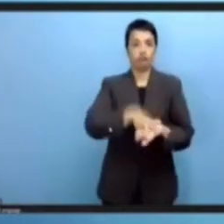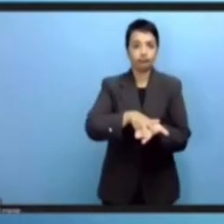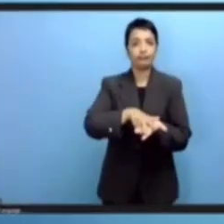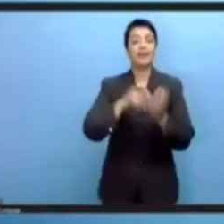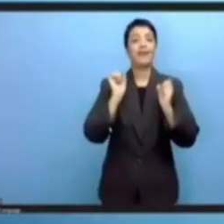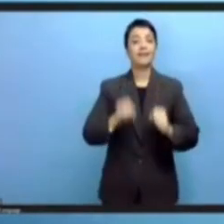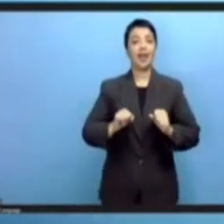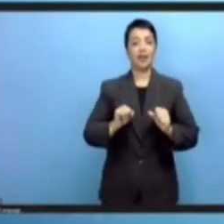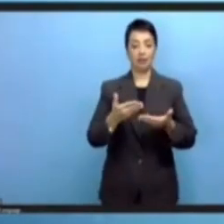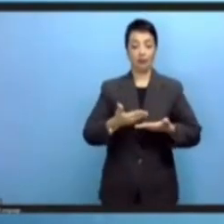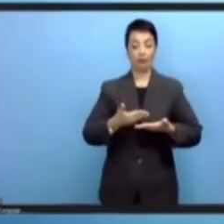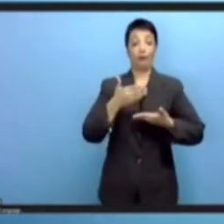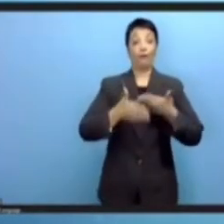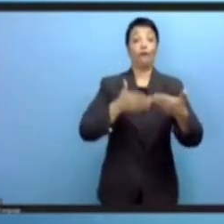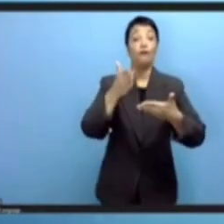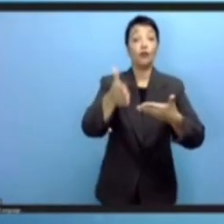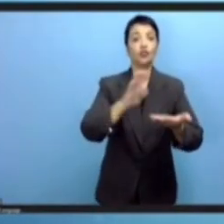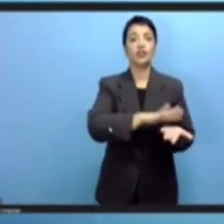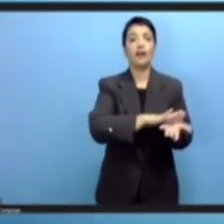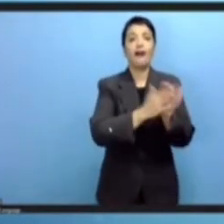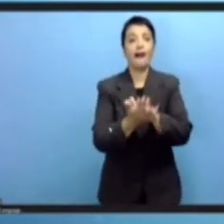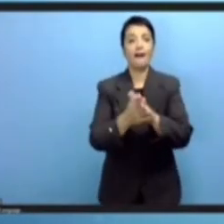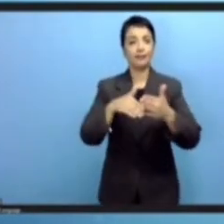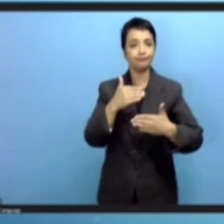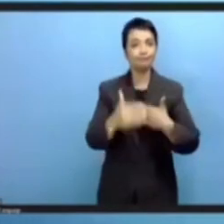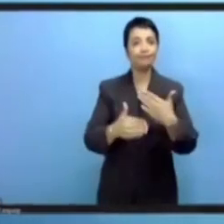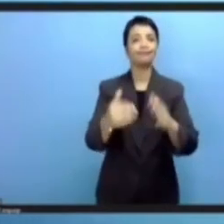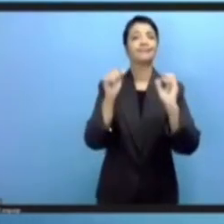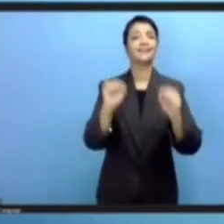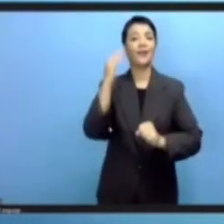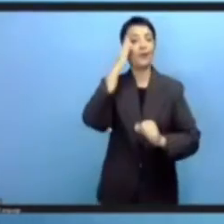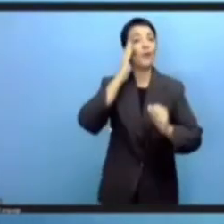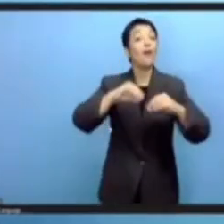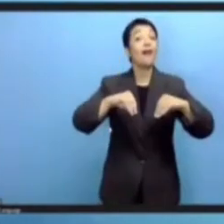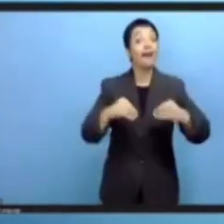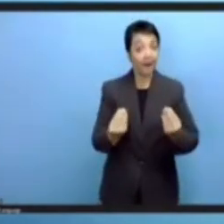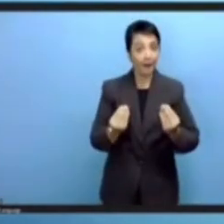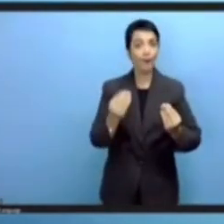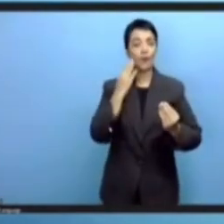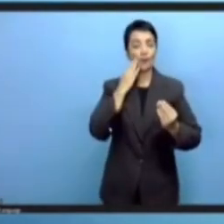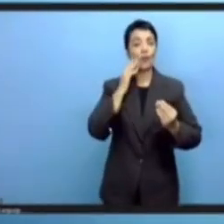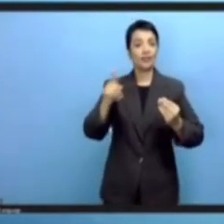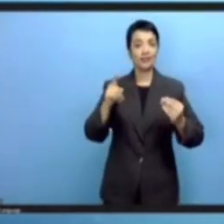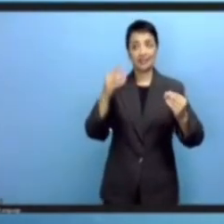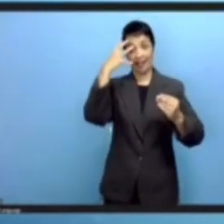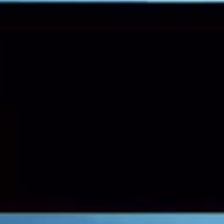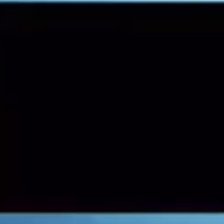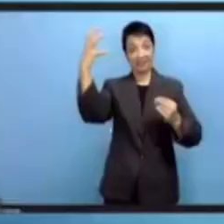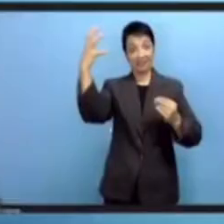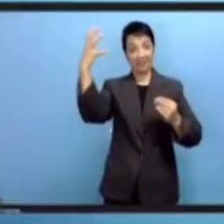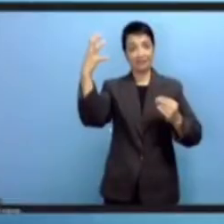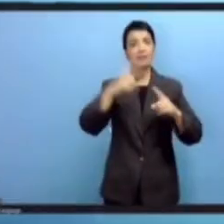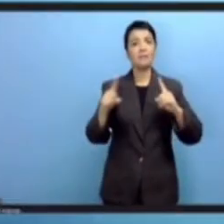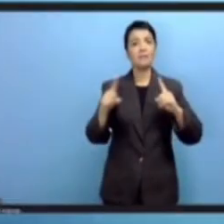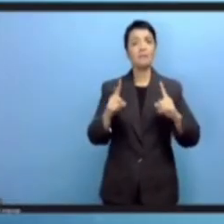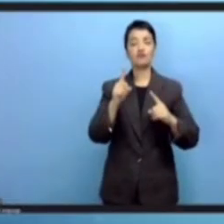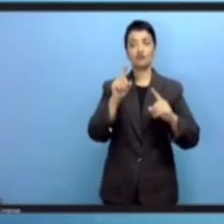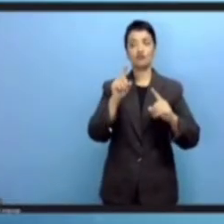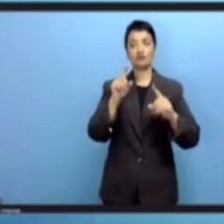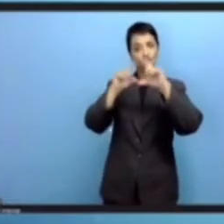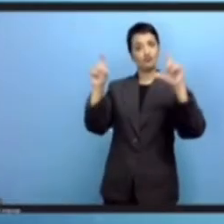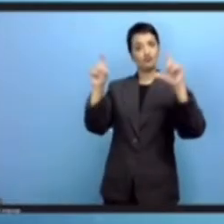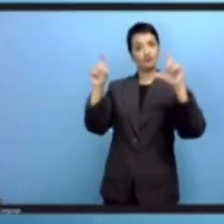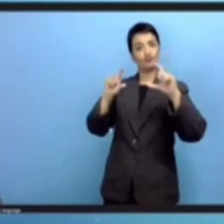le pacte adopté, eh bien, l'on puisse l'exécuter et que cela s'adouille par des directives concrètes, non seulement en